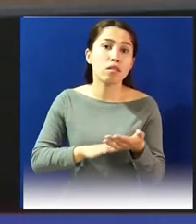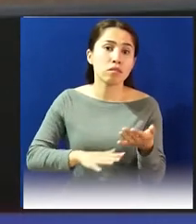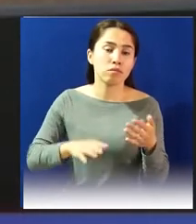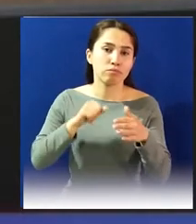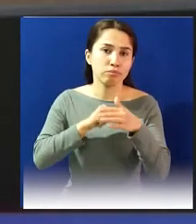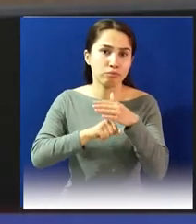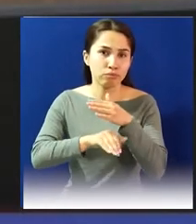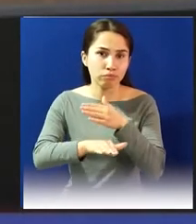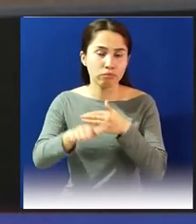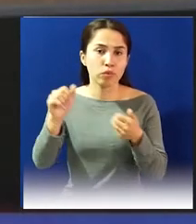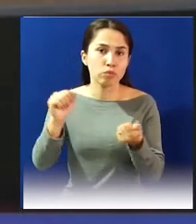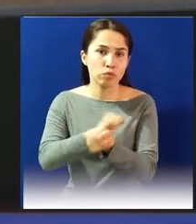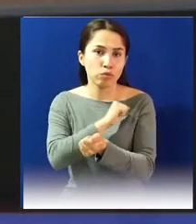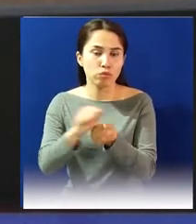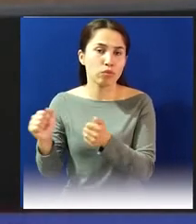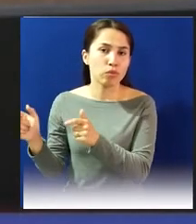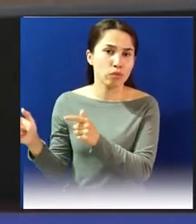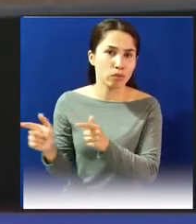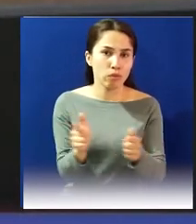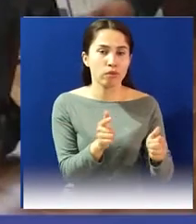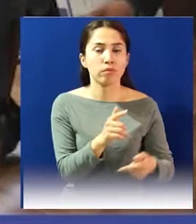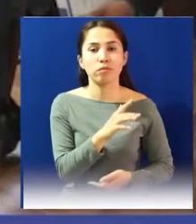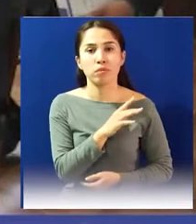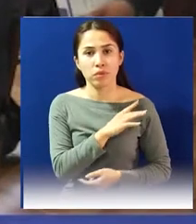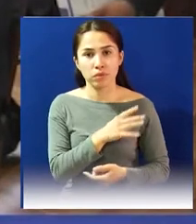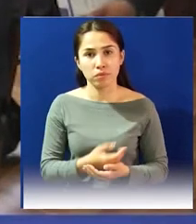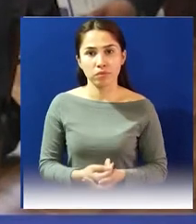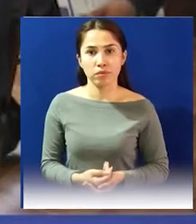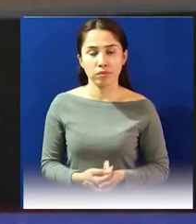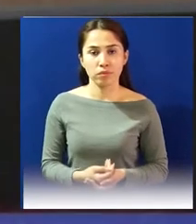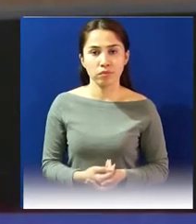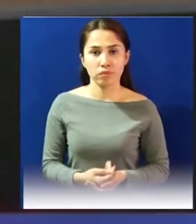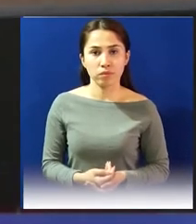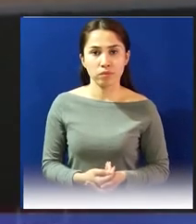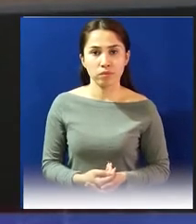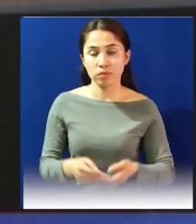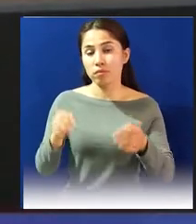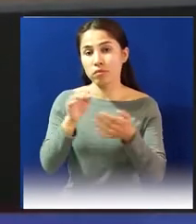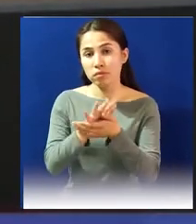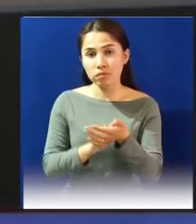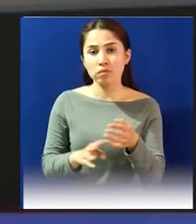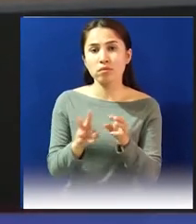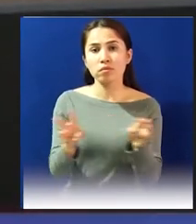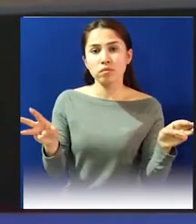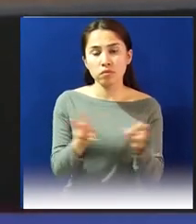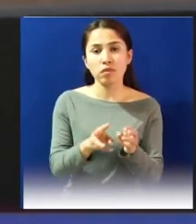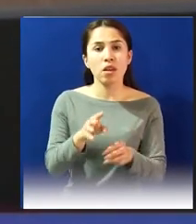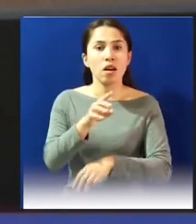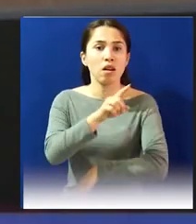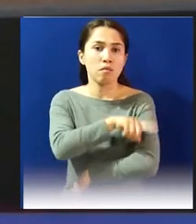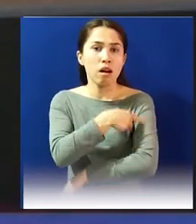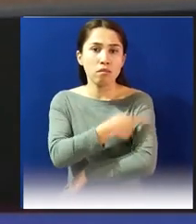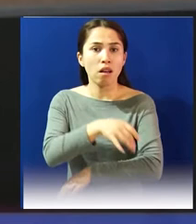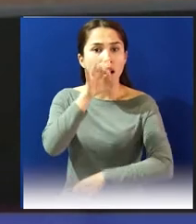жүргізілетін шаралар ашық, таза, адал жүру керек. Біздің міндетіміз осы сайлаудың